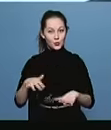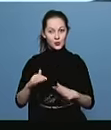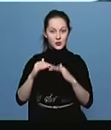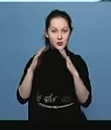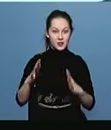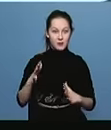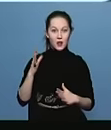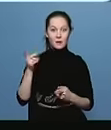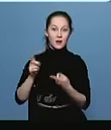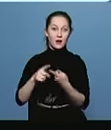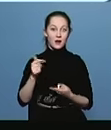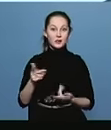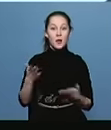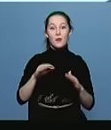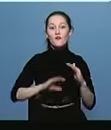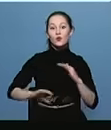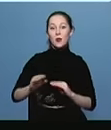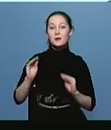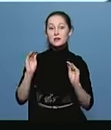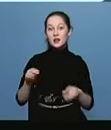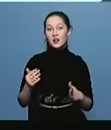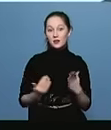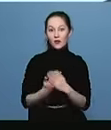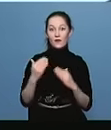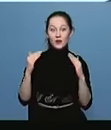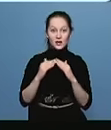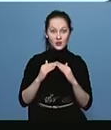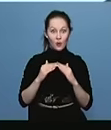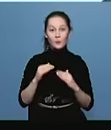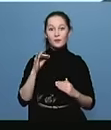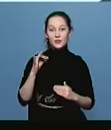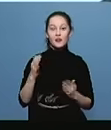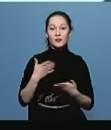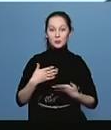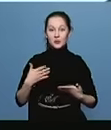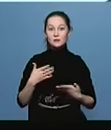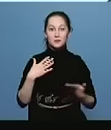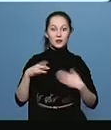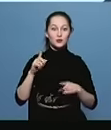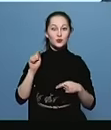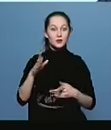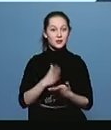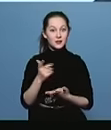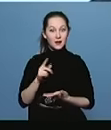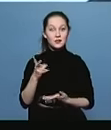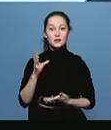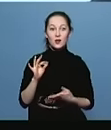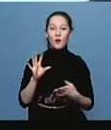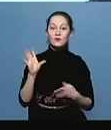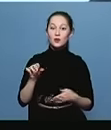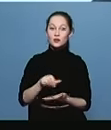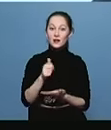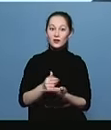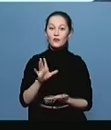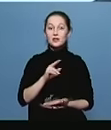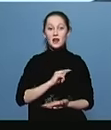закладываем фундамент под новый дом, вот, поэтому только начнем весной проводить газ. Но как бы все основное, уже все